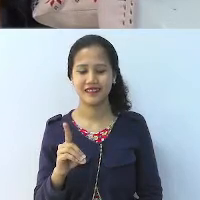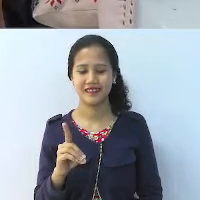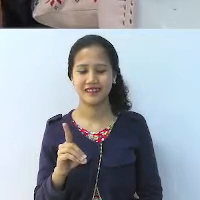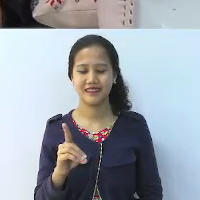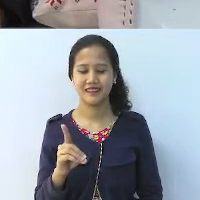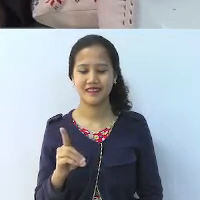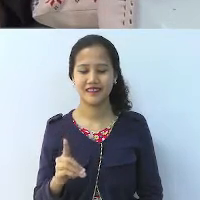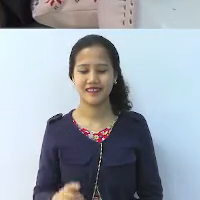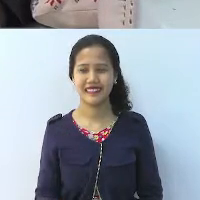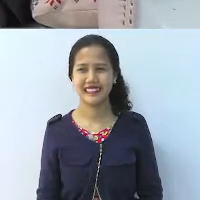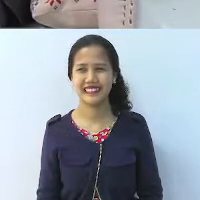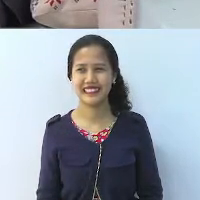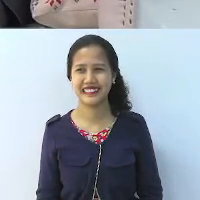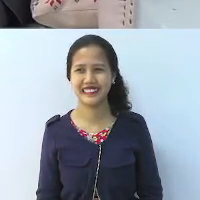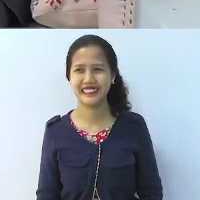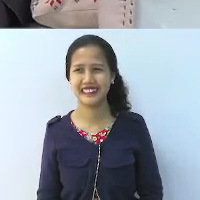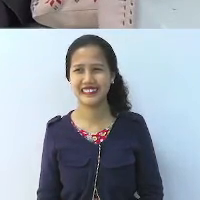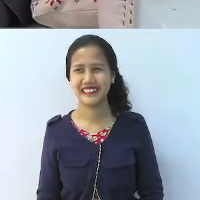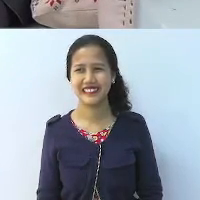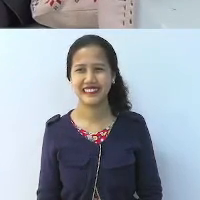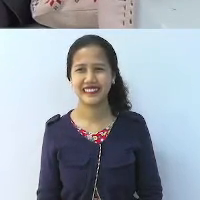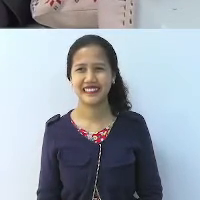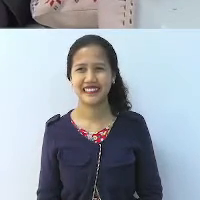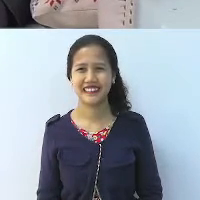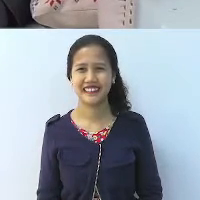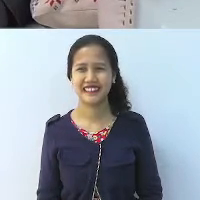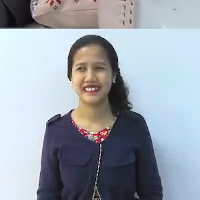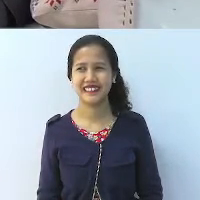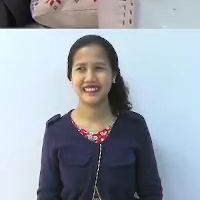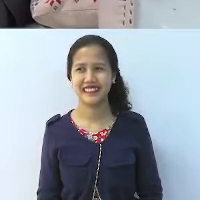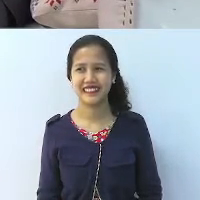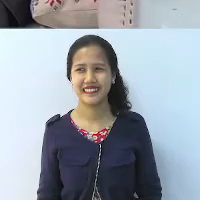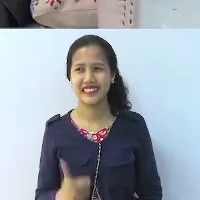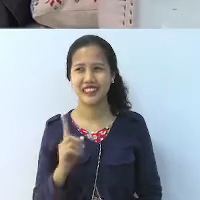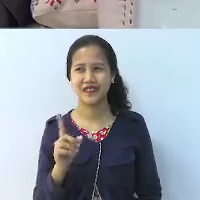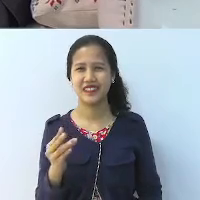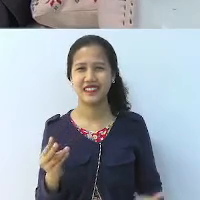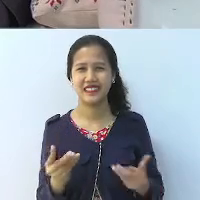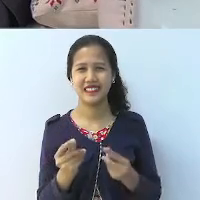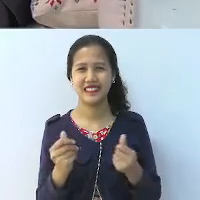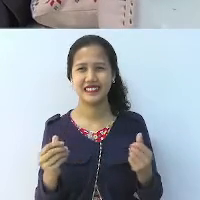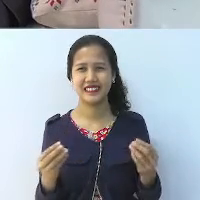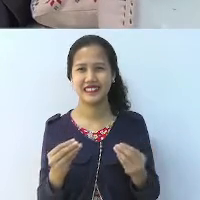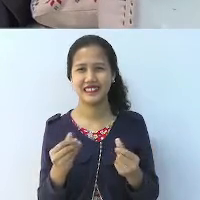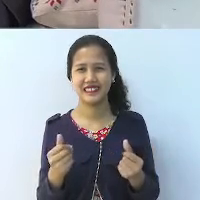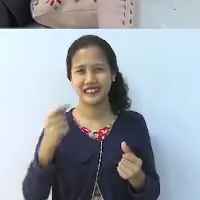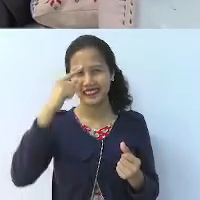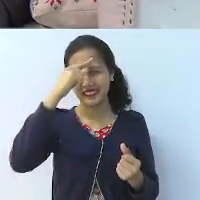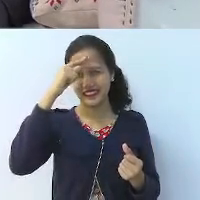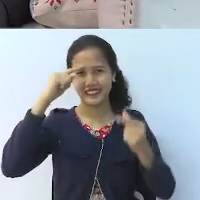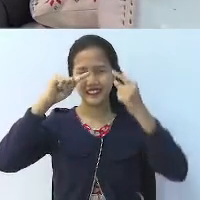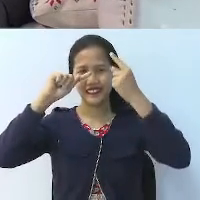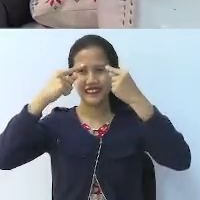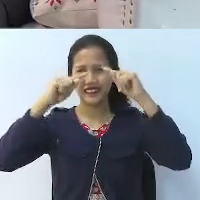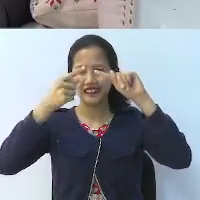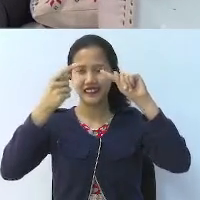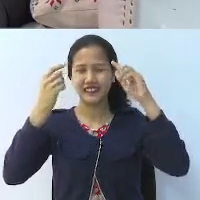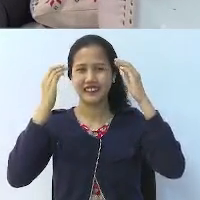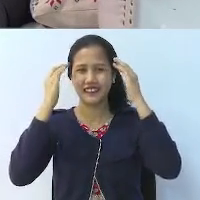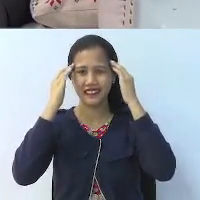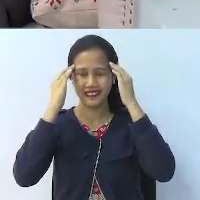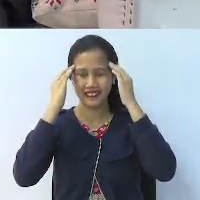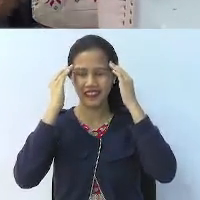ng kung ano-ano pangalan. At ayan. Sabi nga dito ni Sir Donald, masakit ang ulo ko, Sir Con,